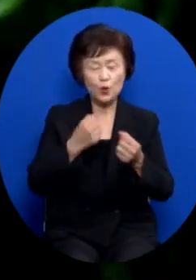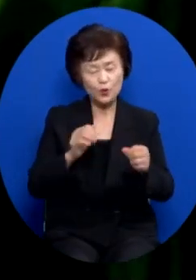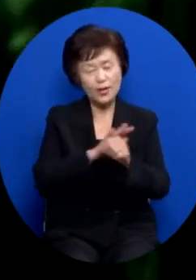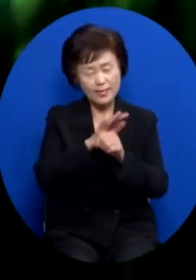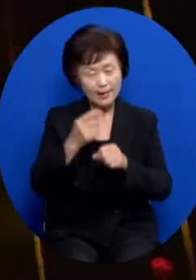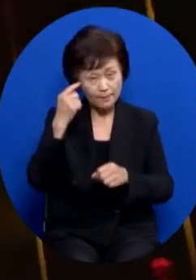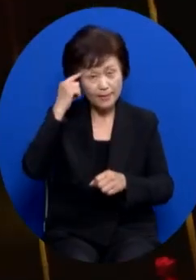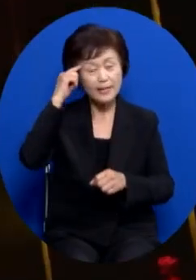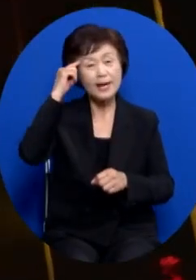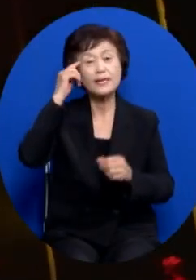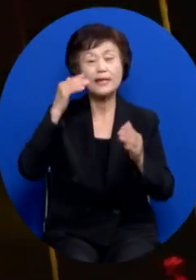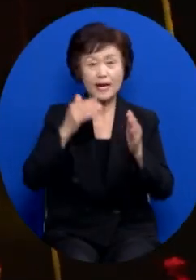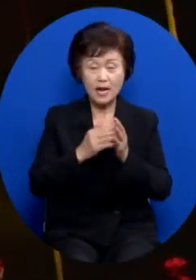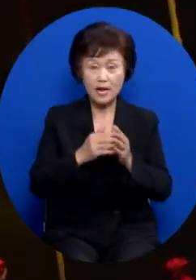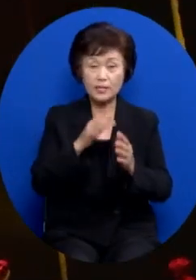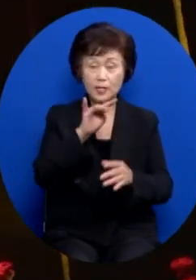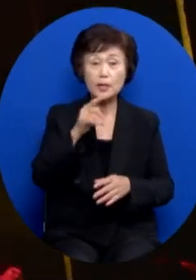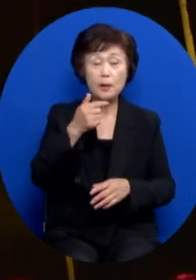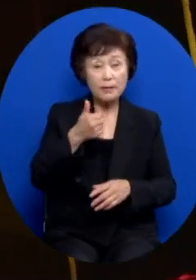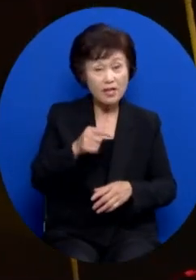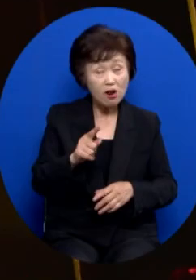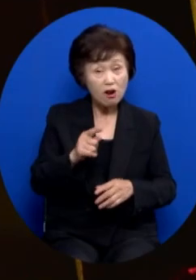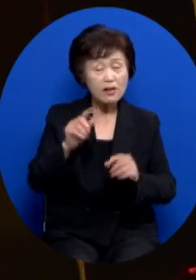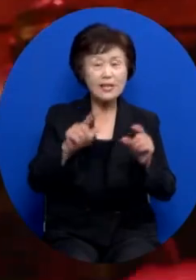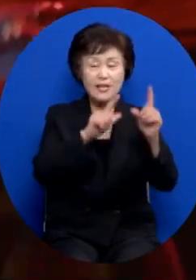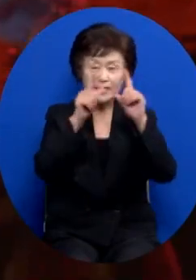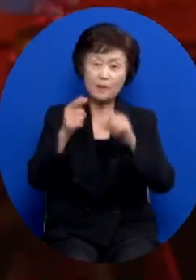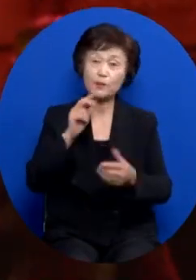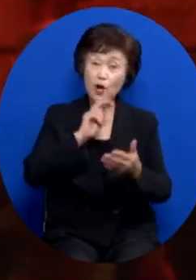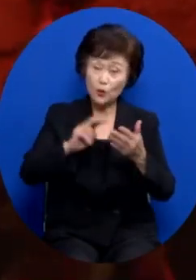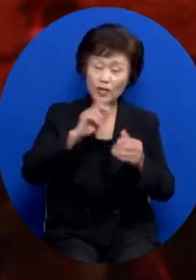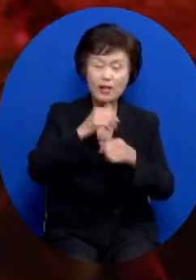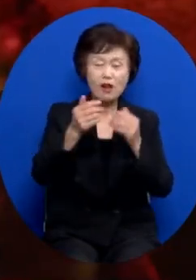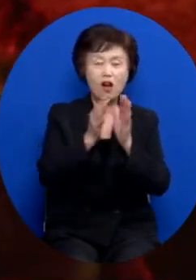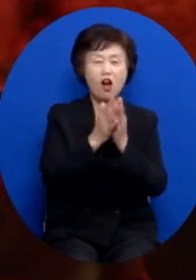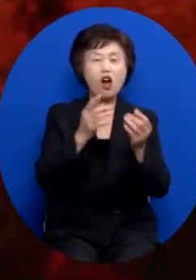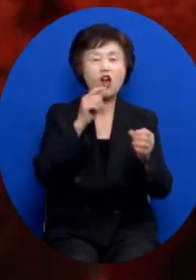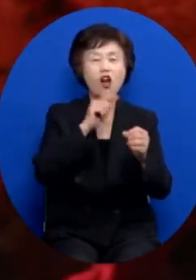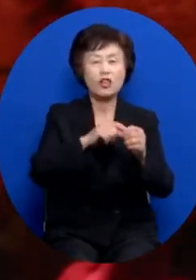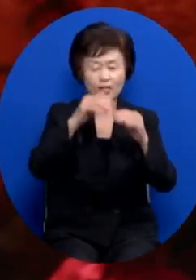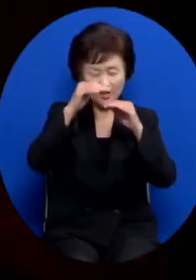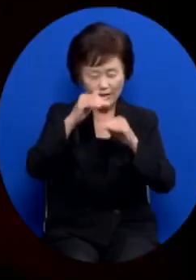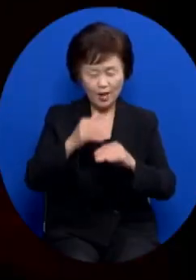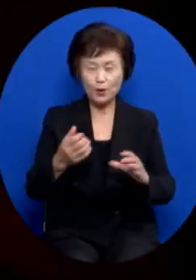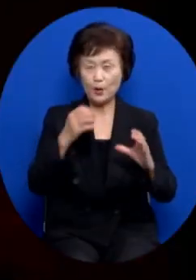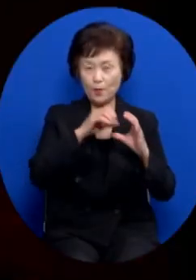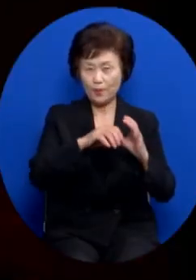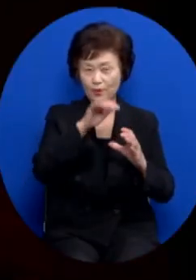깨닫기까지. 베너의 삶과 노래에는 성경적 가치관이 함축돼 있습니다.